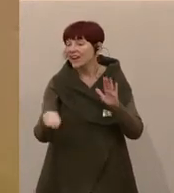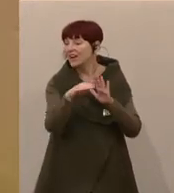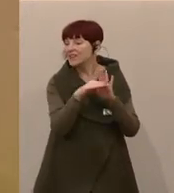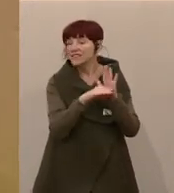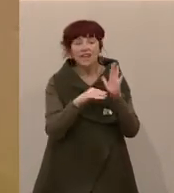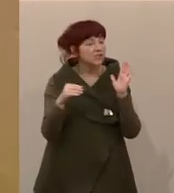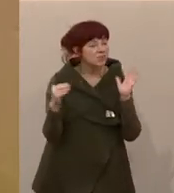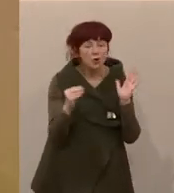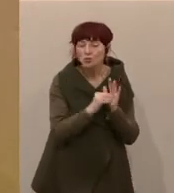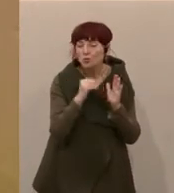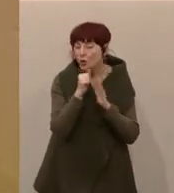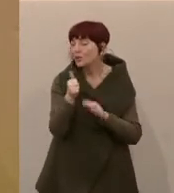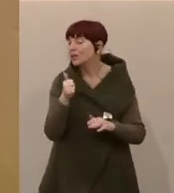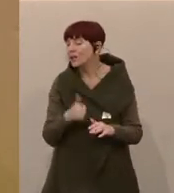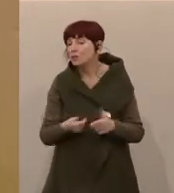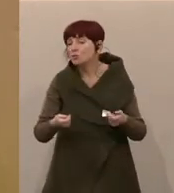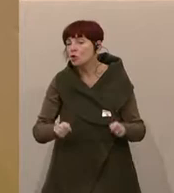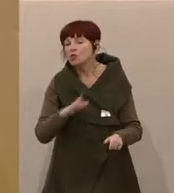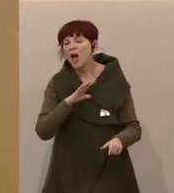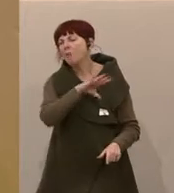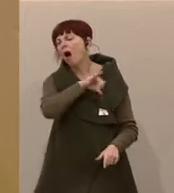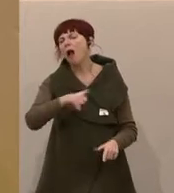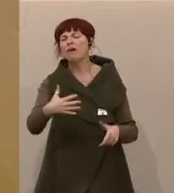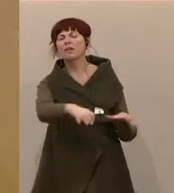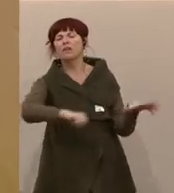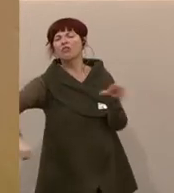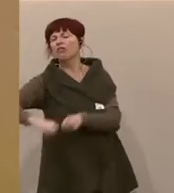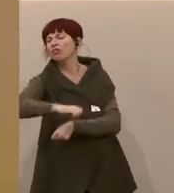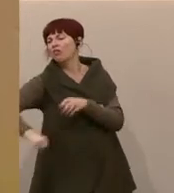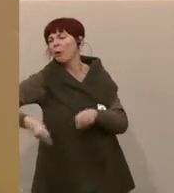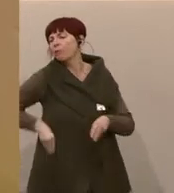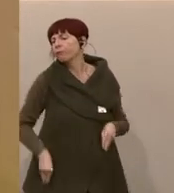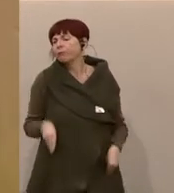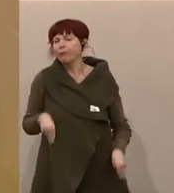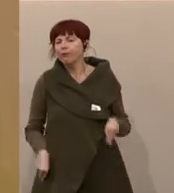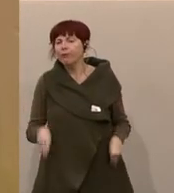sich bedienen wie in einem Selbstbedienungsladen, Kolleginnen und Kollegen. Und